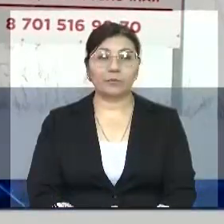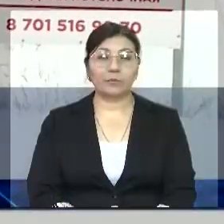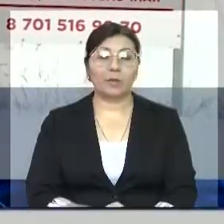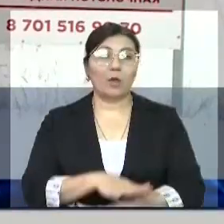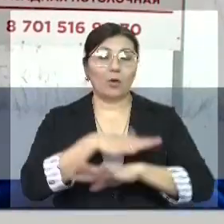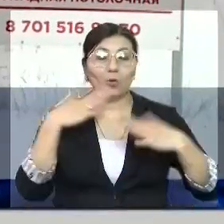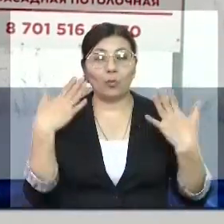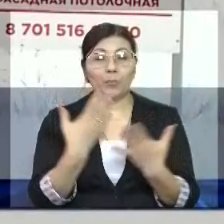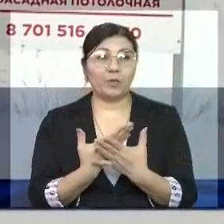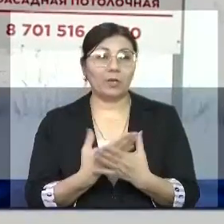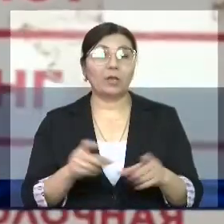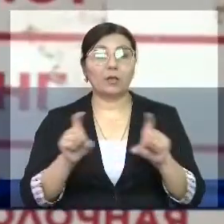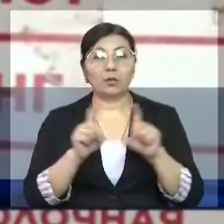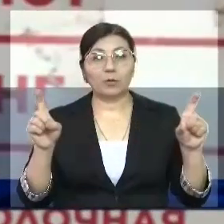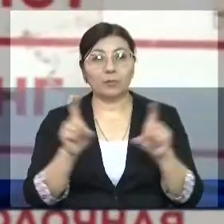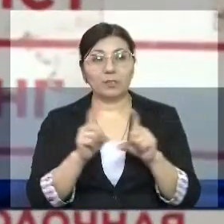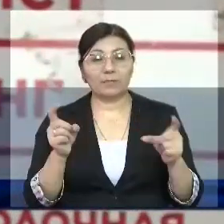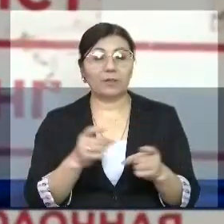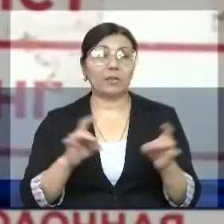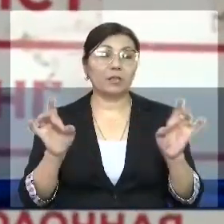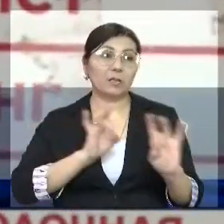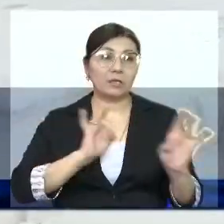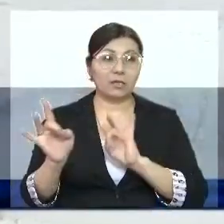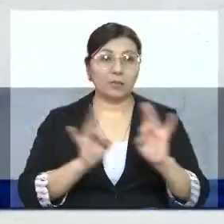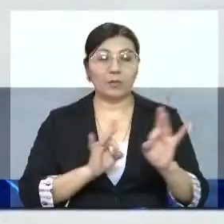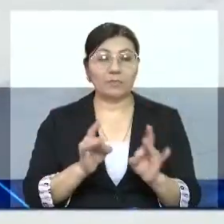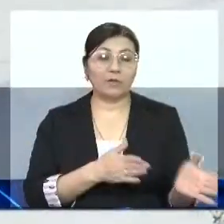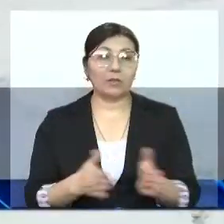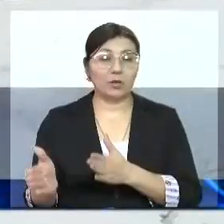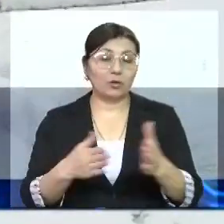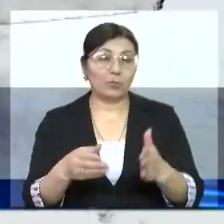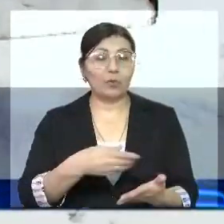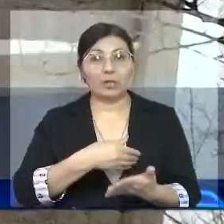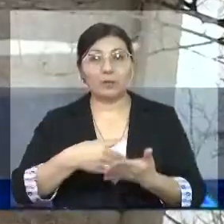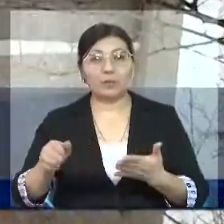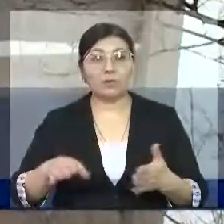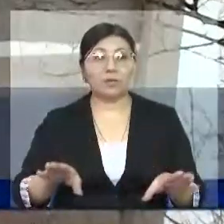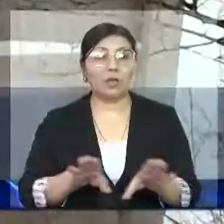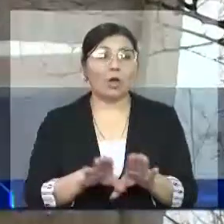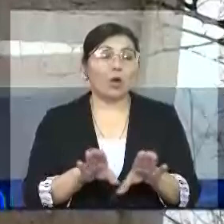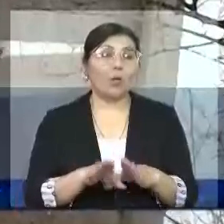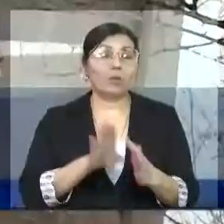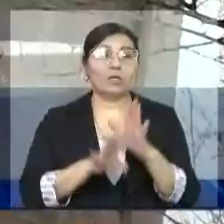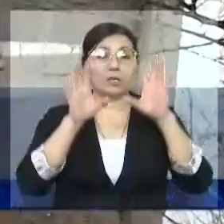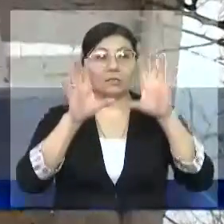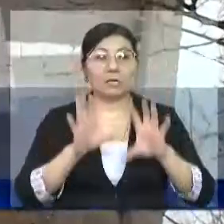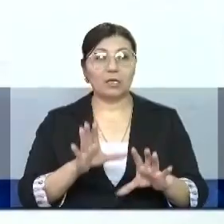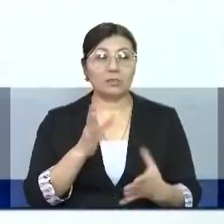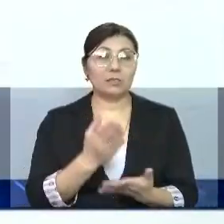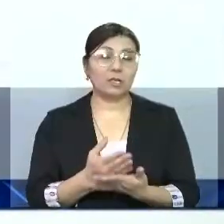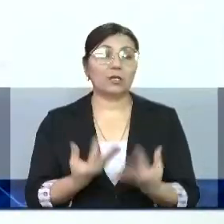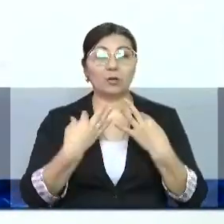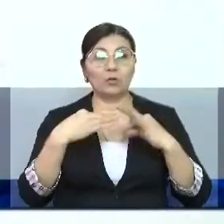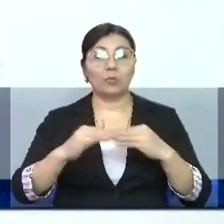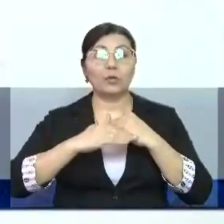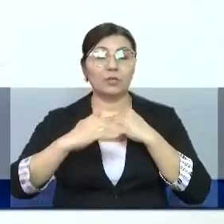Түрлі компаниялар мен дүкендердің ретсіз қойылған жарнама тақтайшалары жол бойынан сүріліп тасталды. Өйткен олар заңсыз қойылған әрі белгіленбеген аумақта